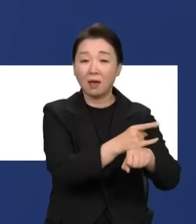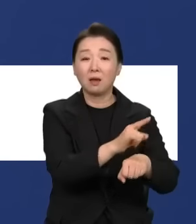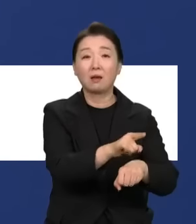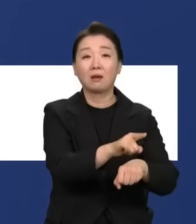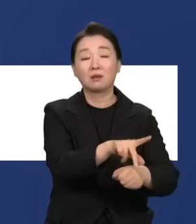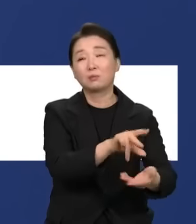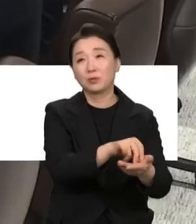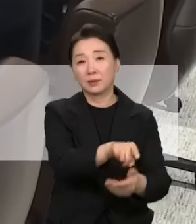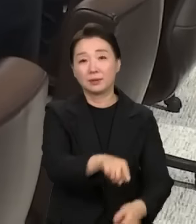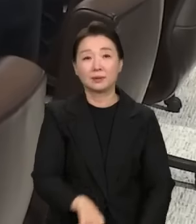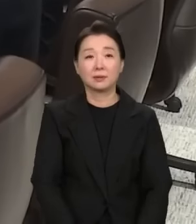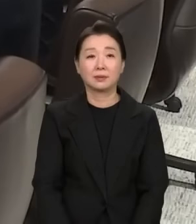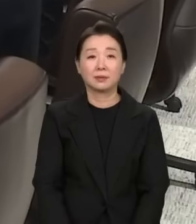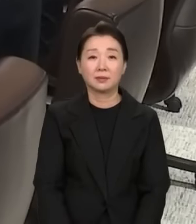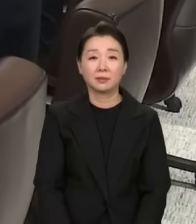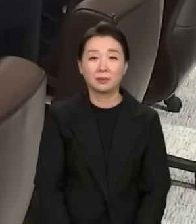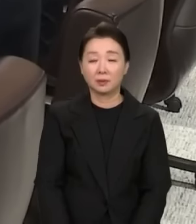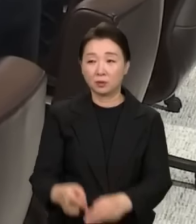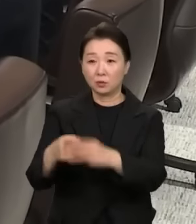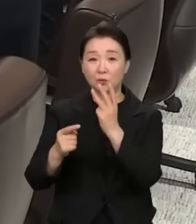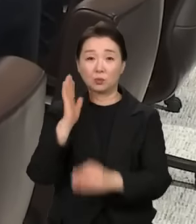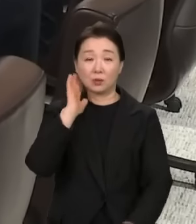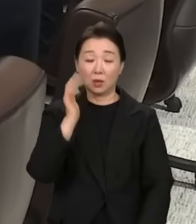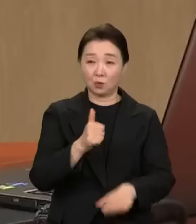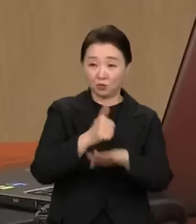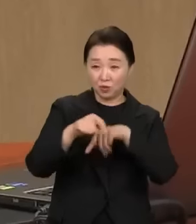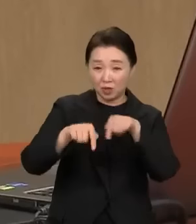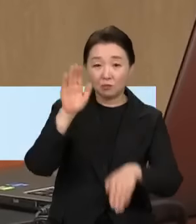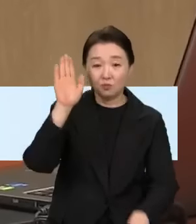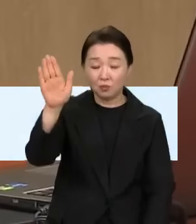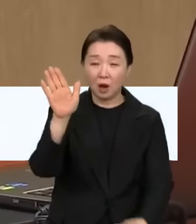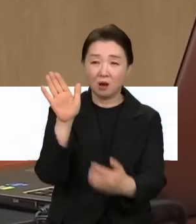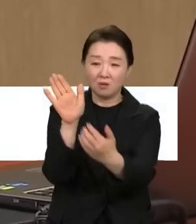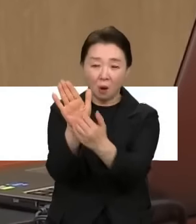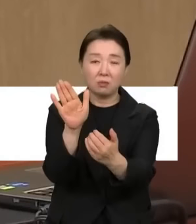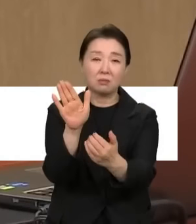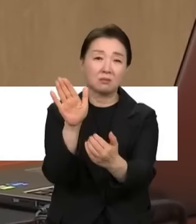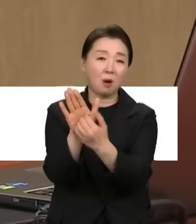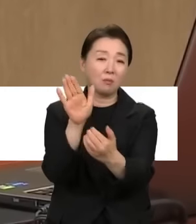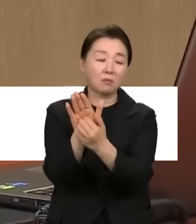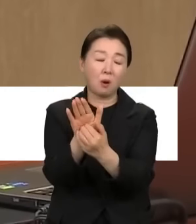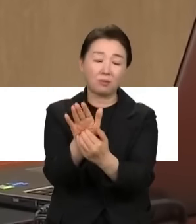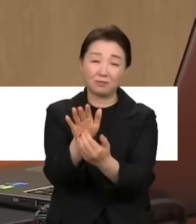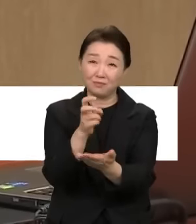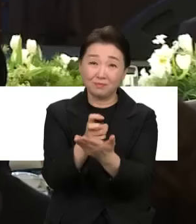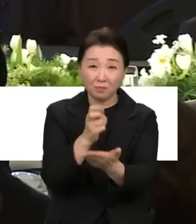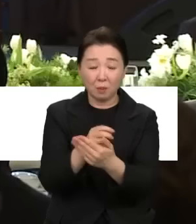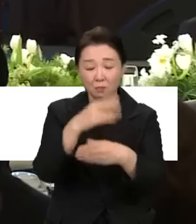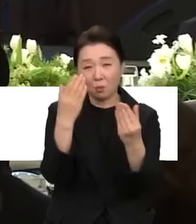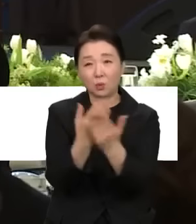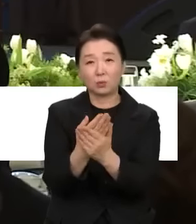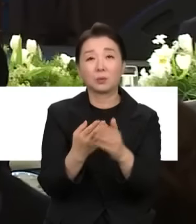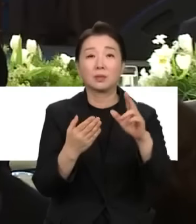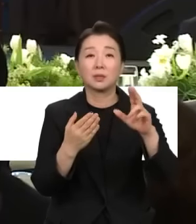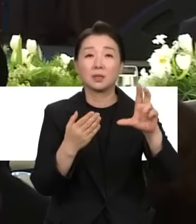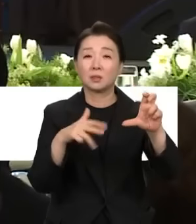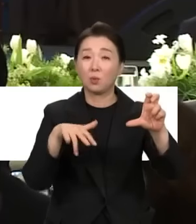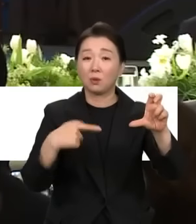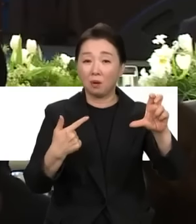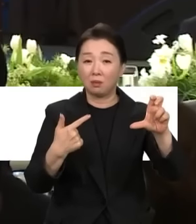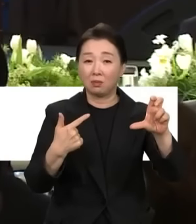문제가 있고요. 이로써 윤 대통령 취임 후 거부권 행사된 법안은 25건으로 늘었습니다. 재임 12년